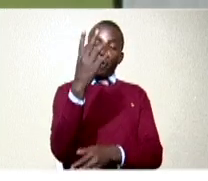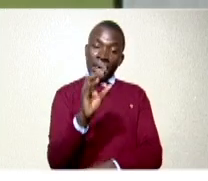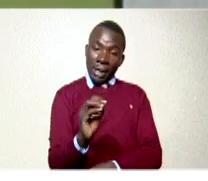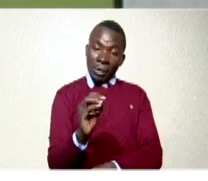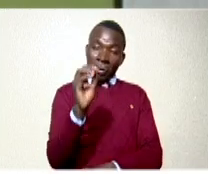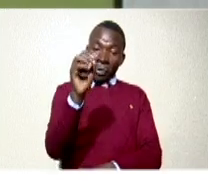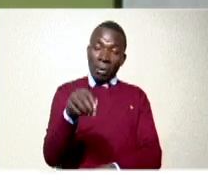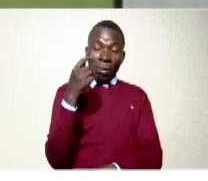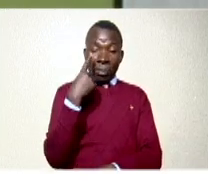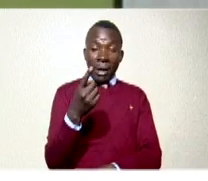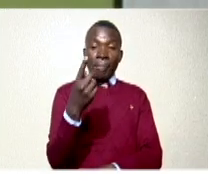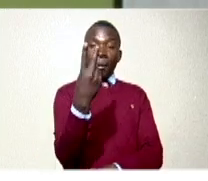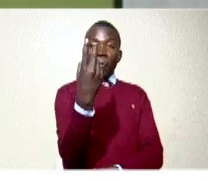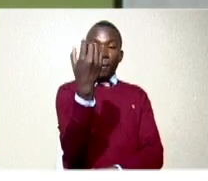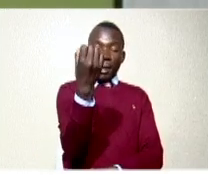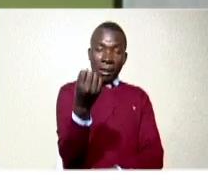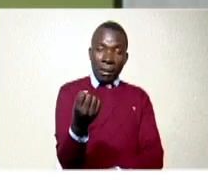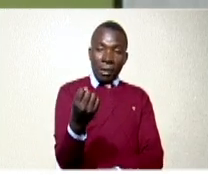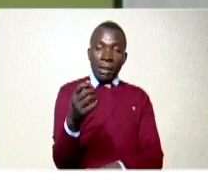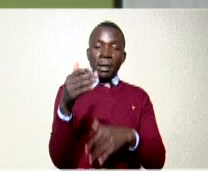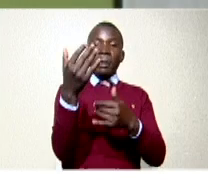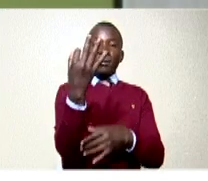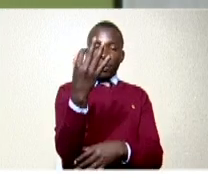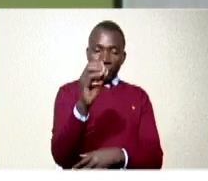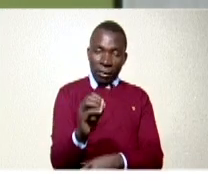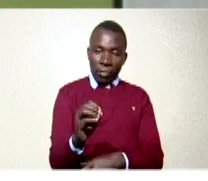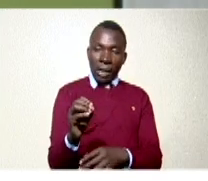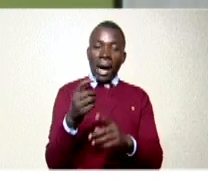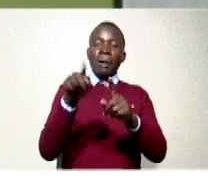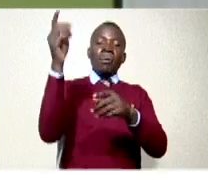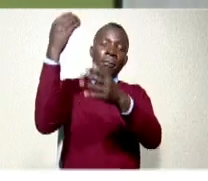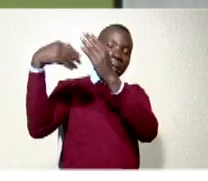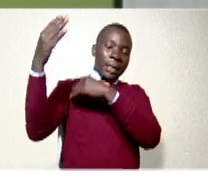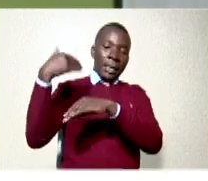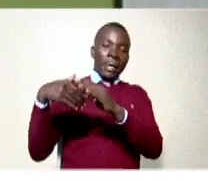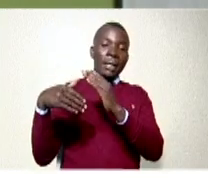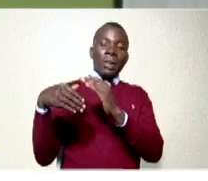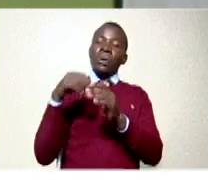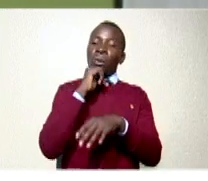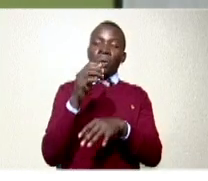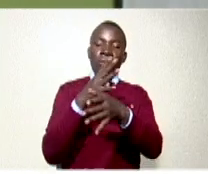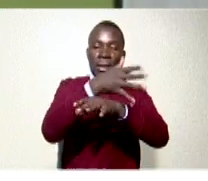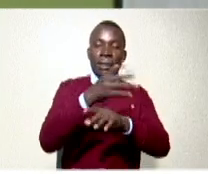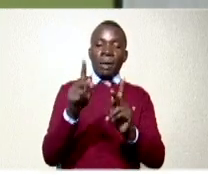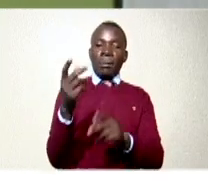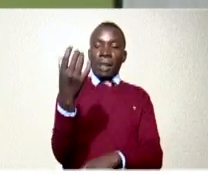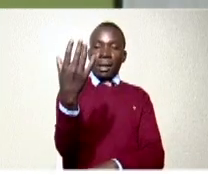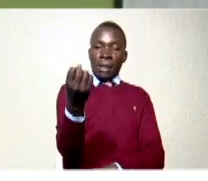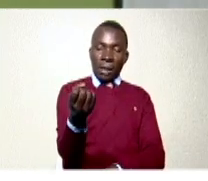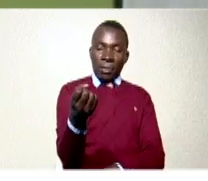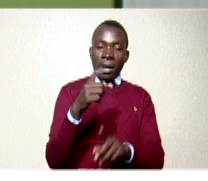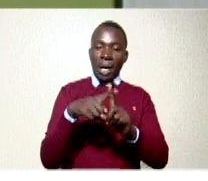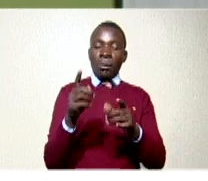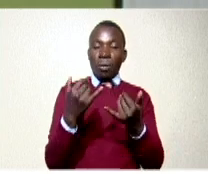twabona 25 30 se kandi mbere nta nubwo barengaga 5 ubu ngubu rero